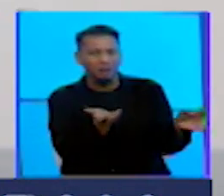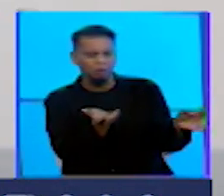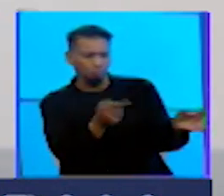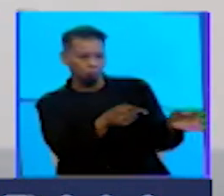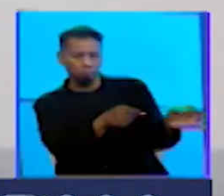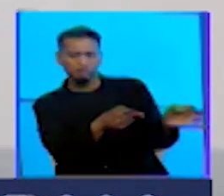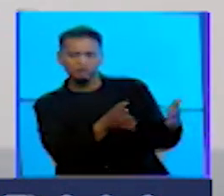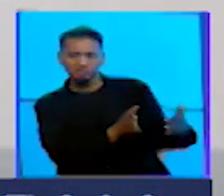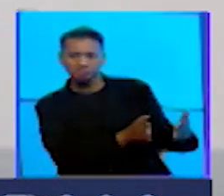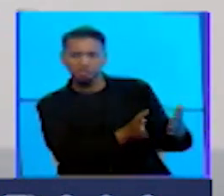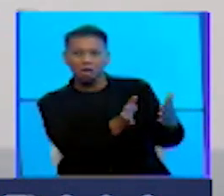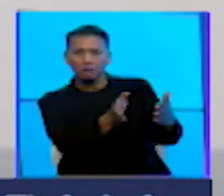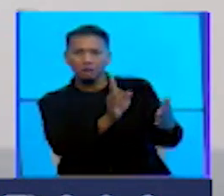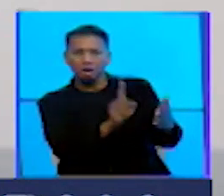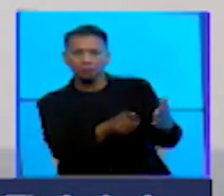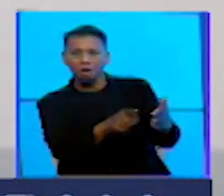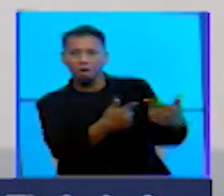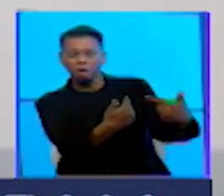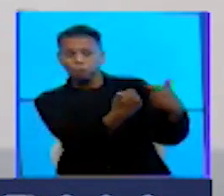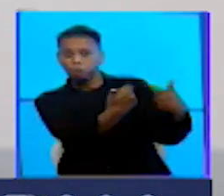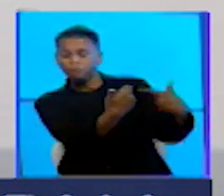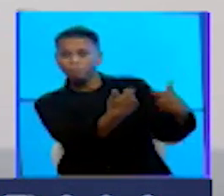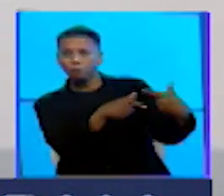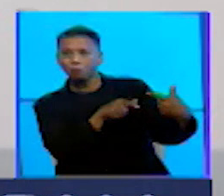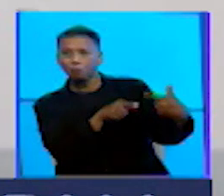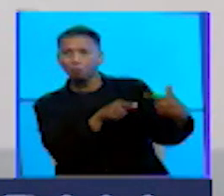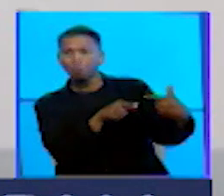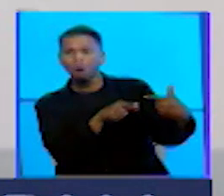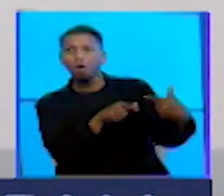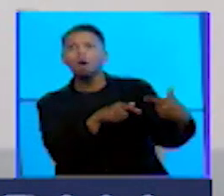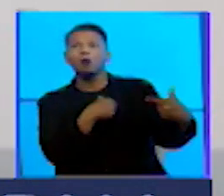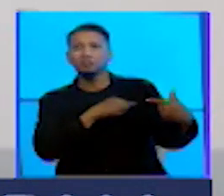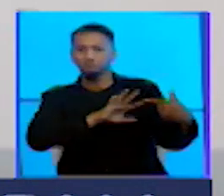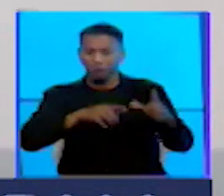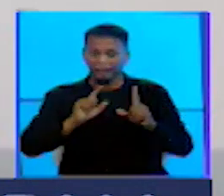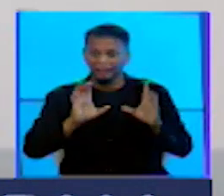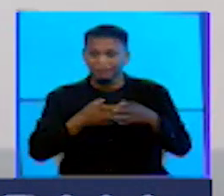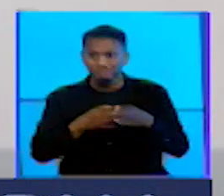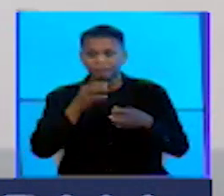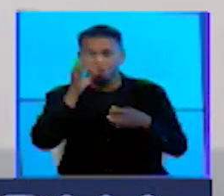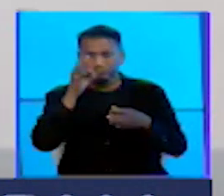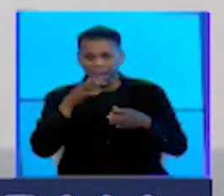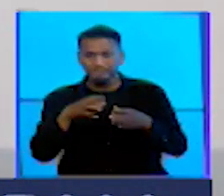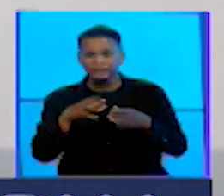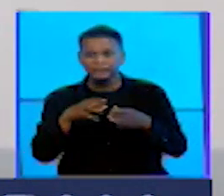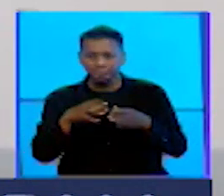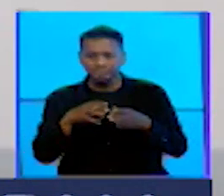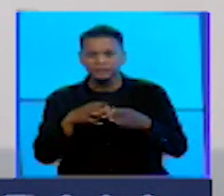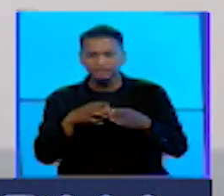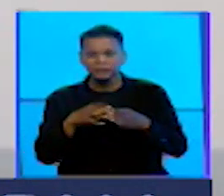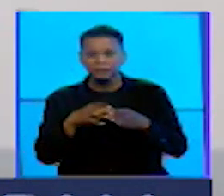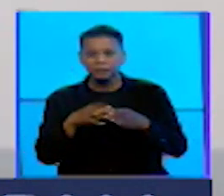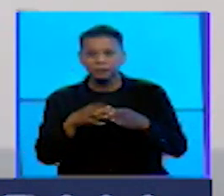arah kiri dan kanan, sehingga seluruh personil gabungan TNI Polri